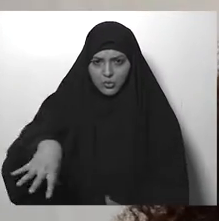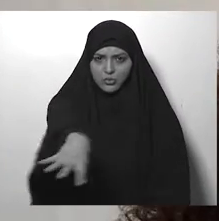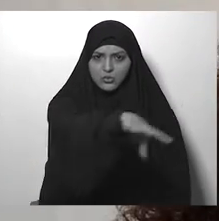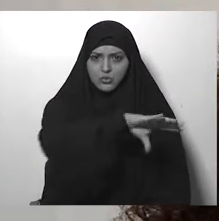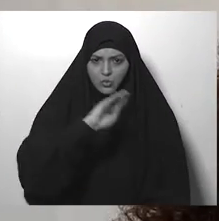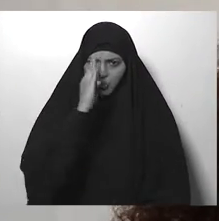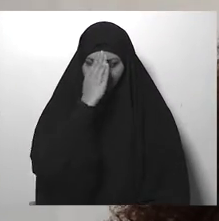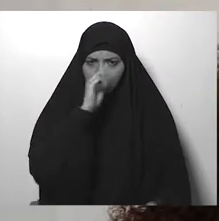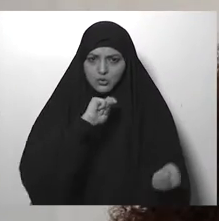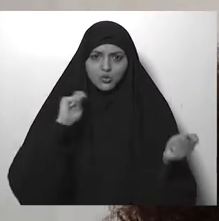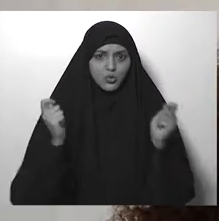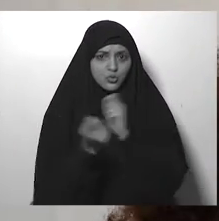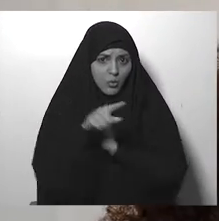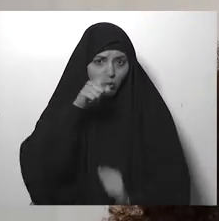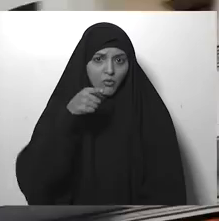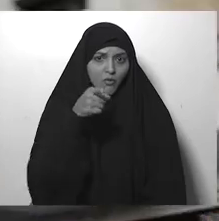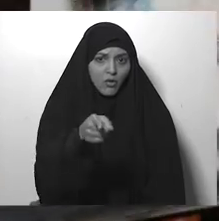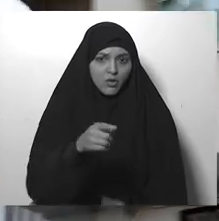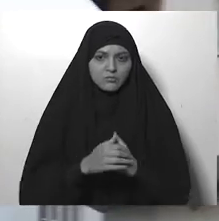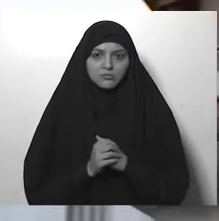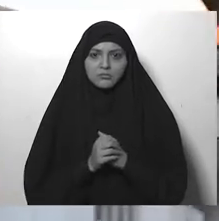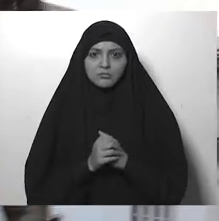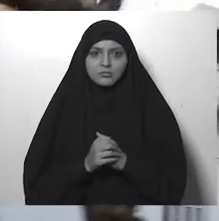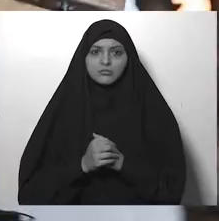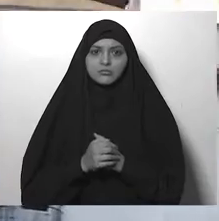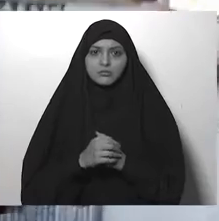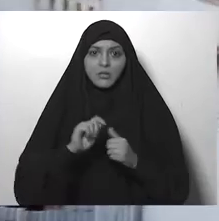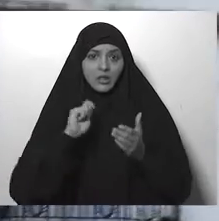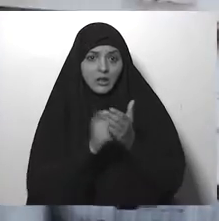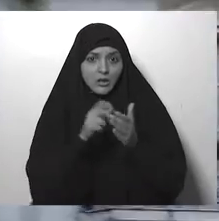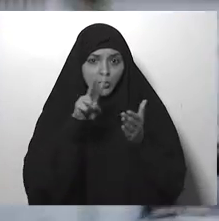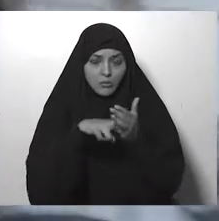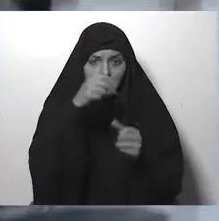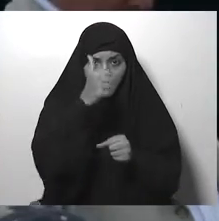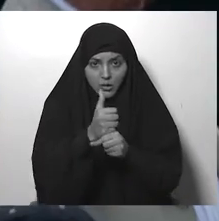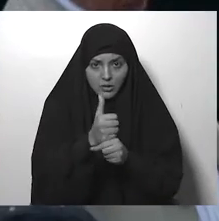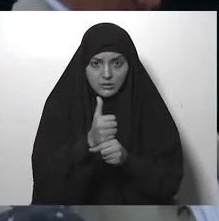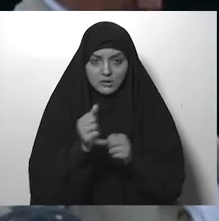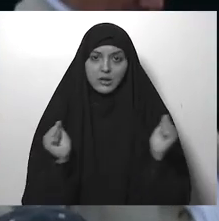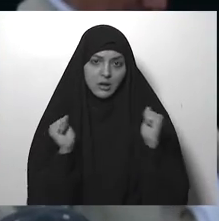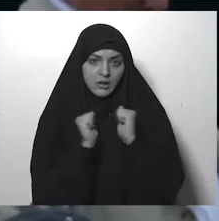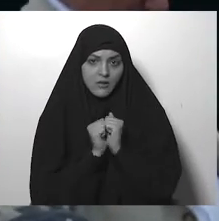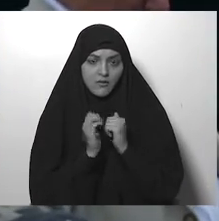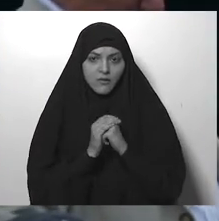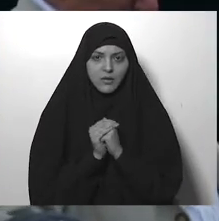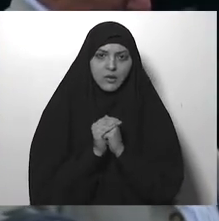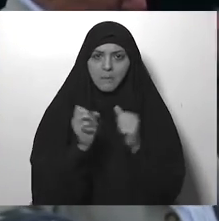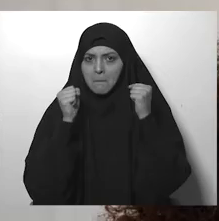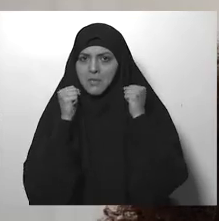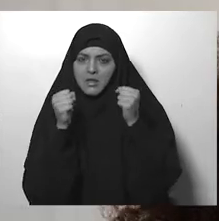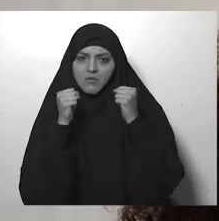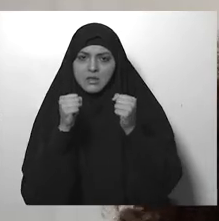coup le de changements profonds je donnerai jusqu'à date de 2000 ans avec des